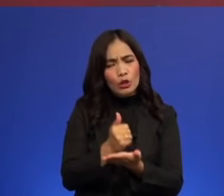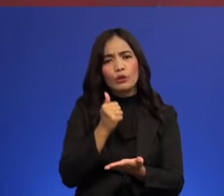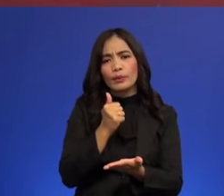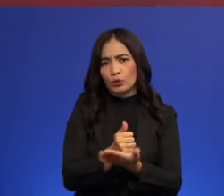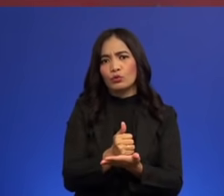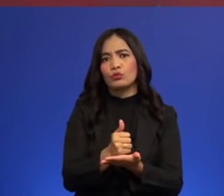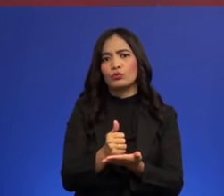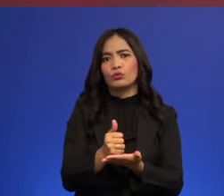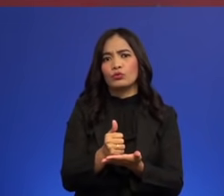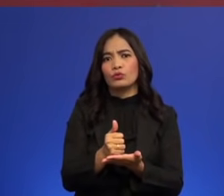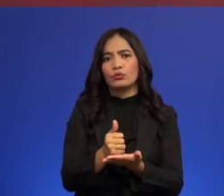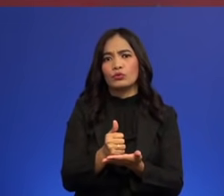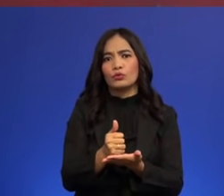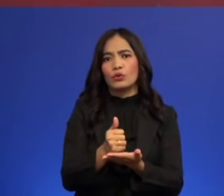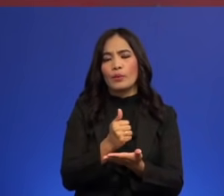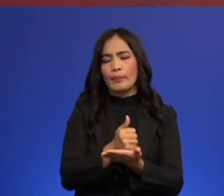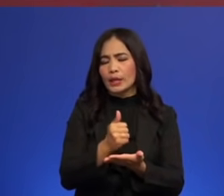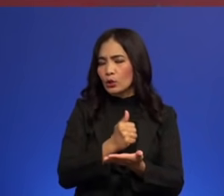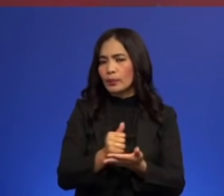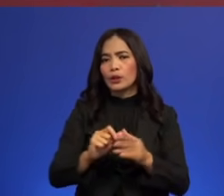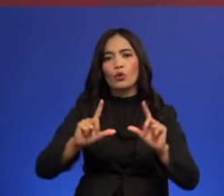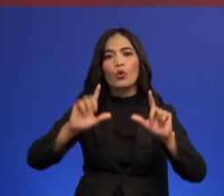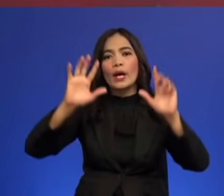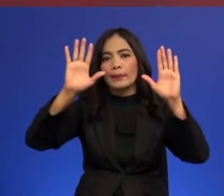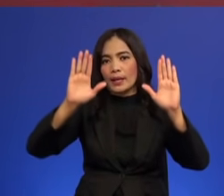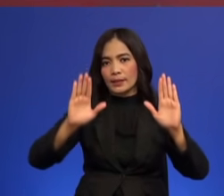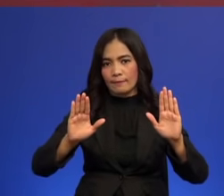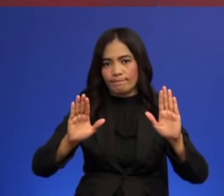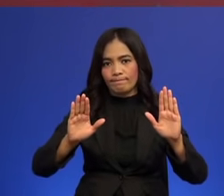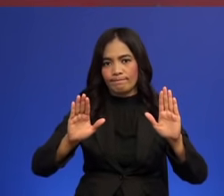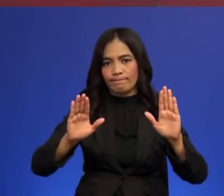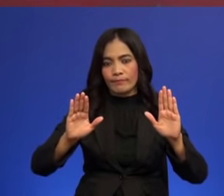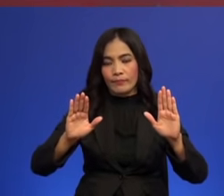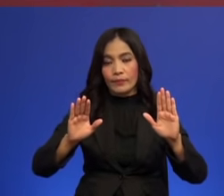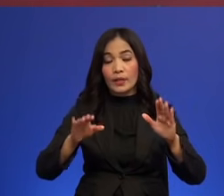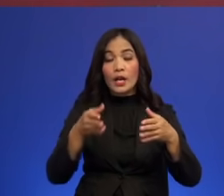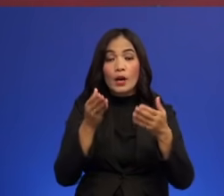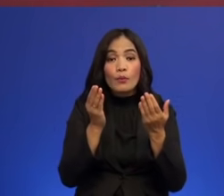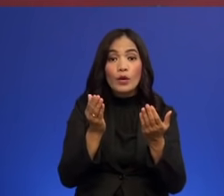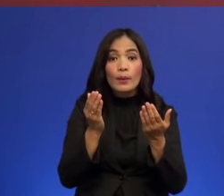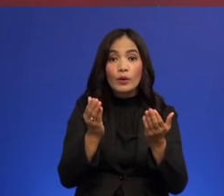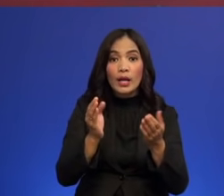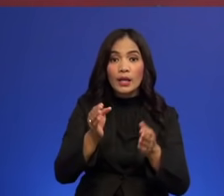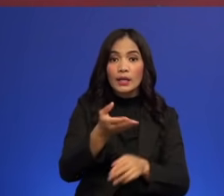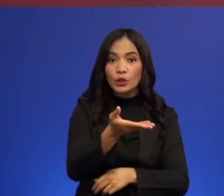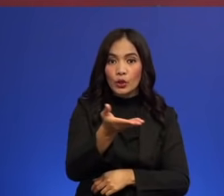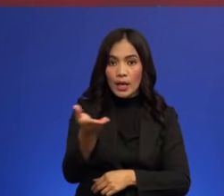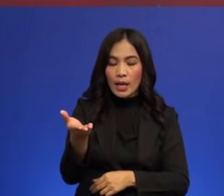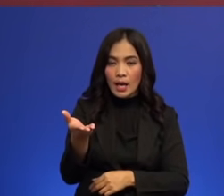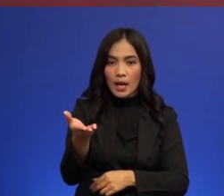benar-benar dahsyat. Dan kiranya saudara bisa